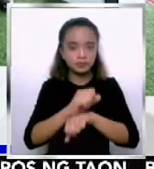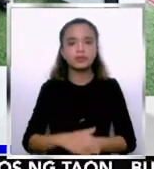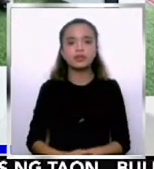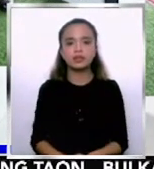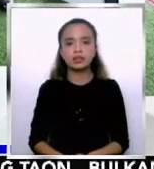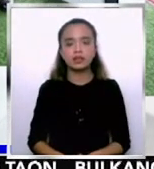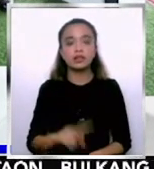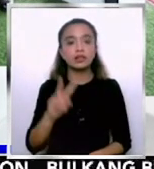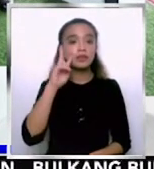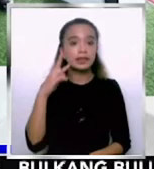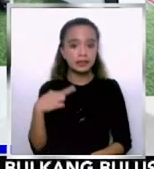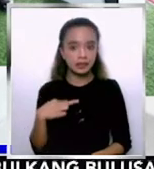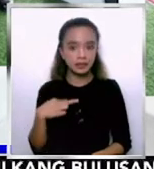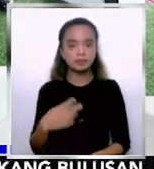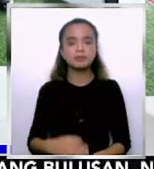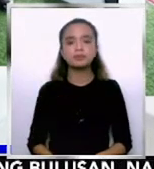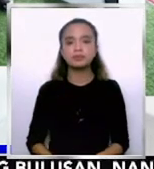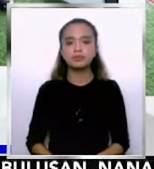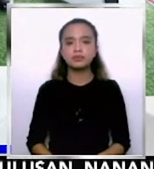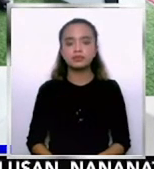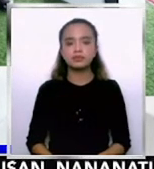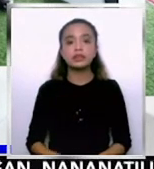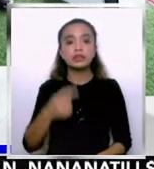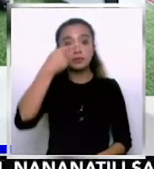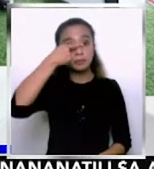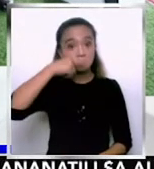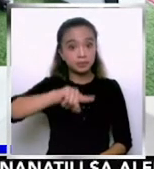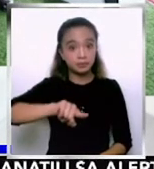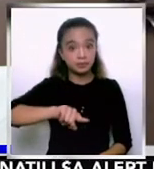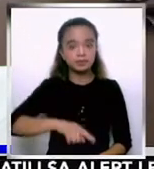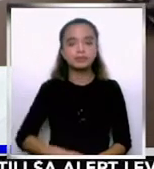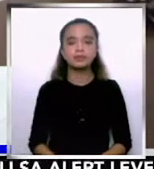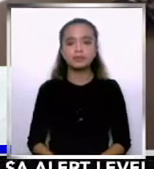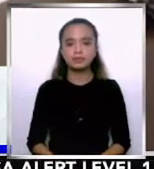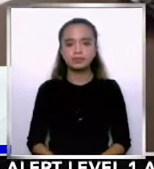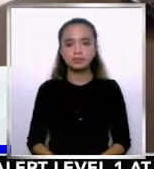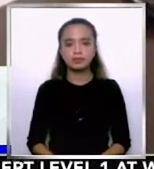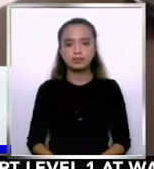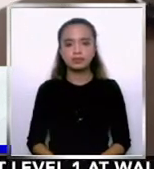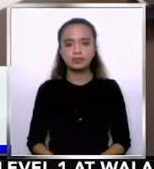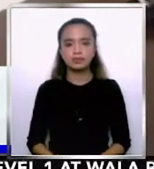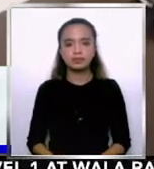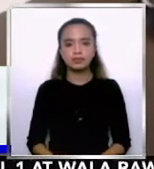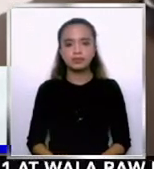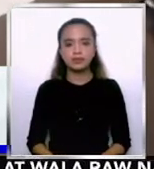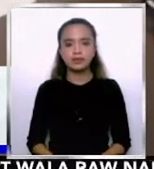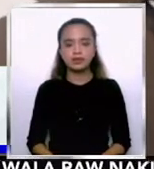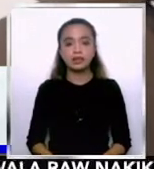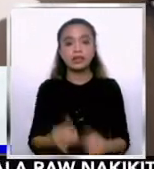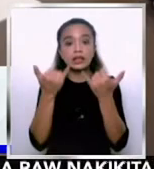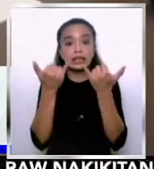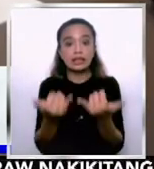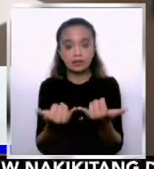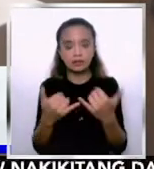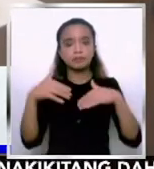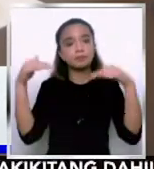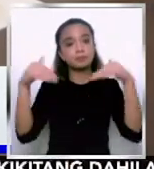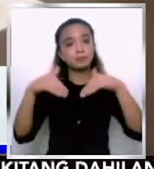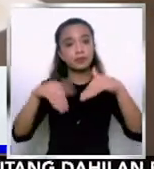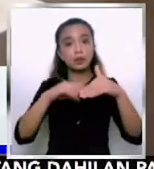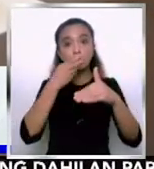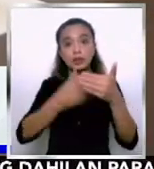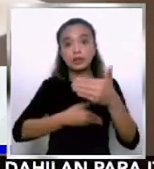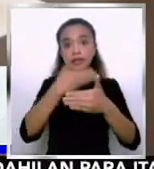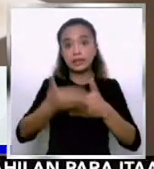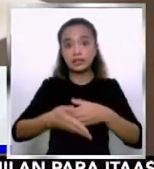Vietnam, at Sharjah Affairs ng Thailand na si Tawat Sumitmur. Pinulong din ngayong araw ni incoming President Marcos Jr.